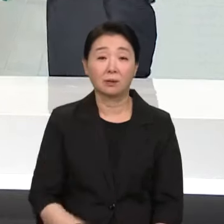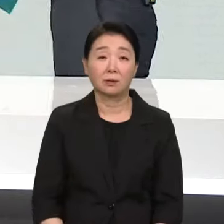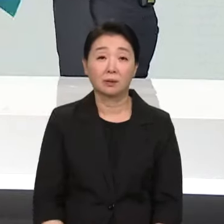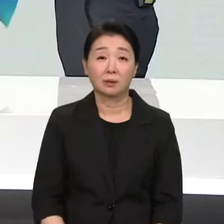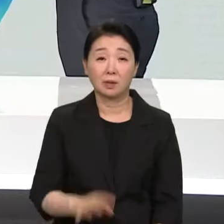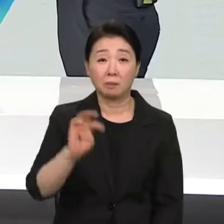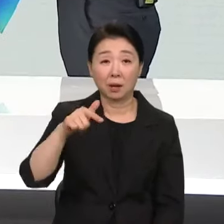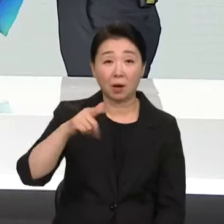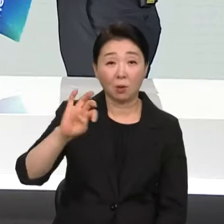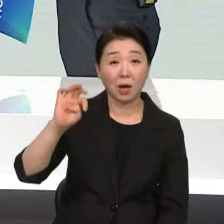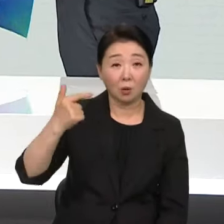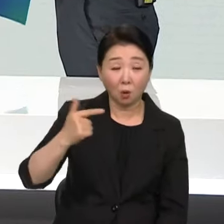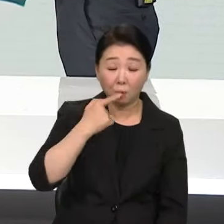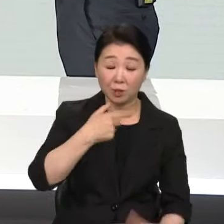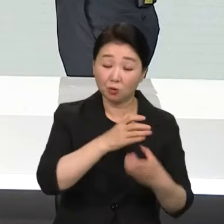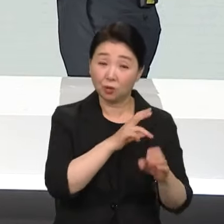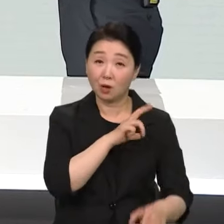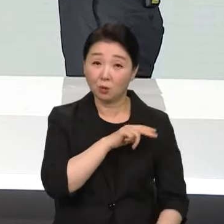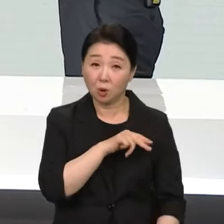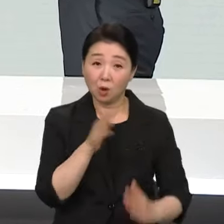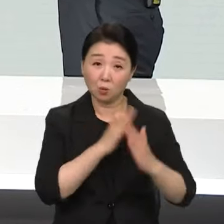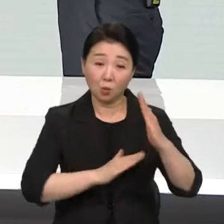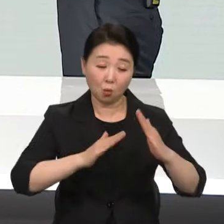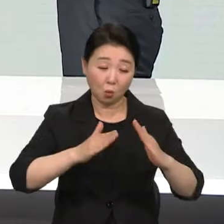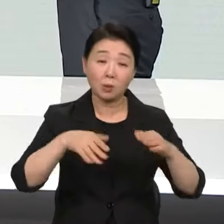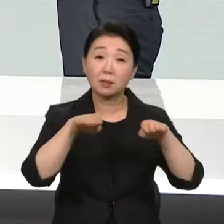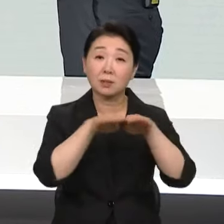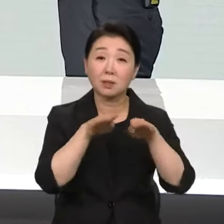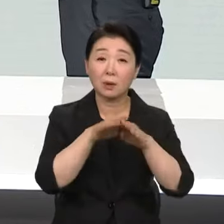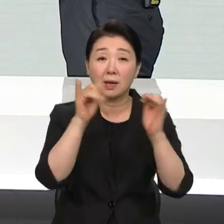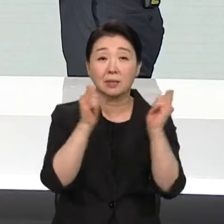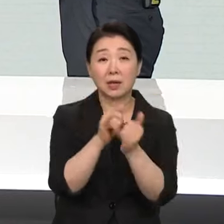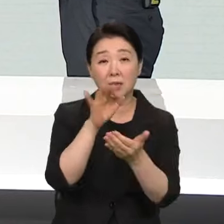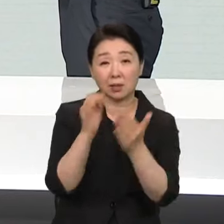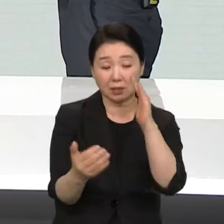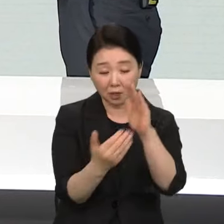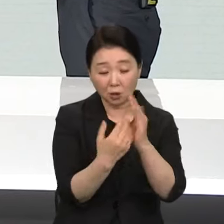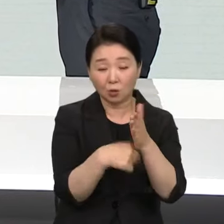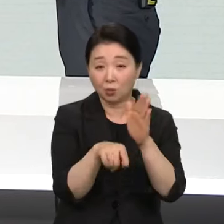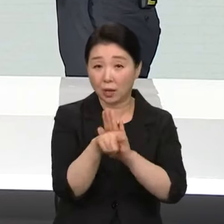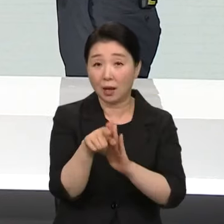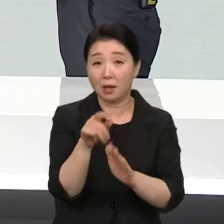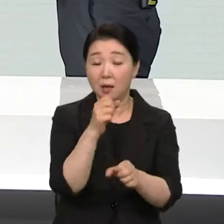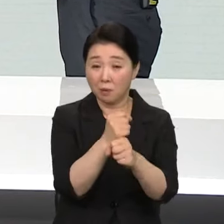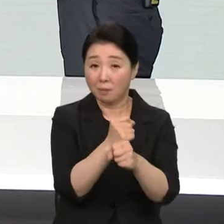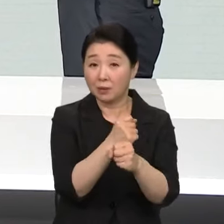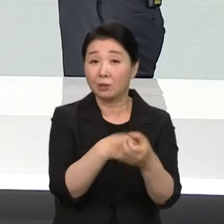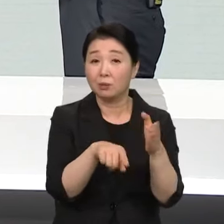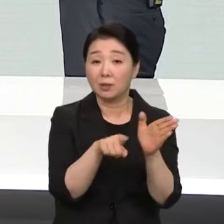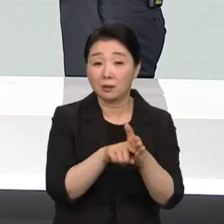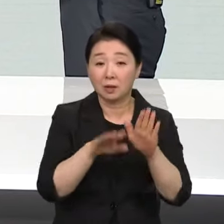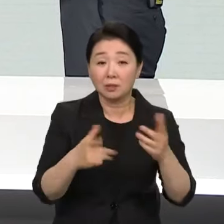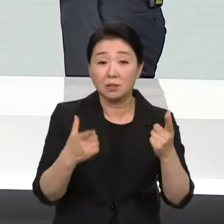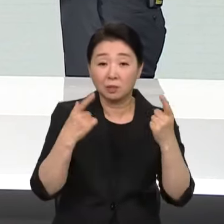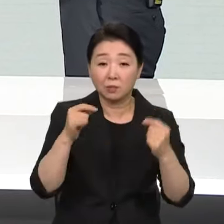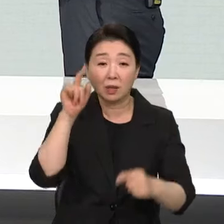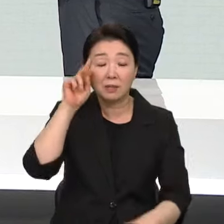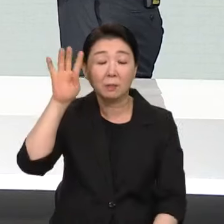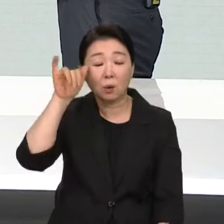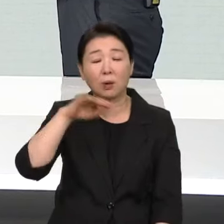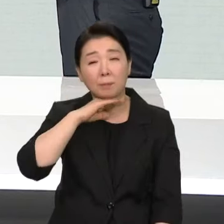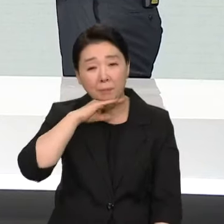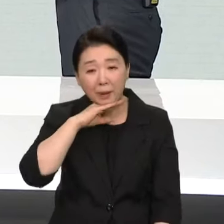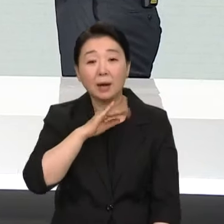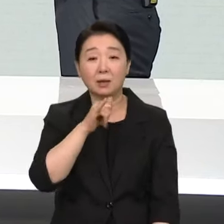박광훈 민주당 의원이 어떤 공공기관들이 어떤 사회적 가치를 실현하기 위한 법안을 내기 위해서 지금처럼 사박 5일 대기를